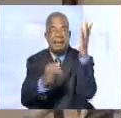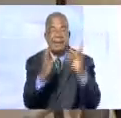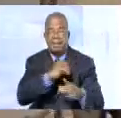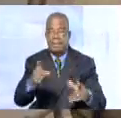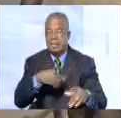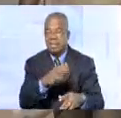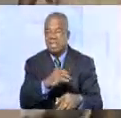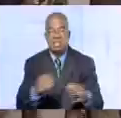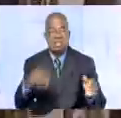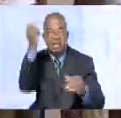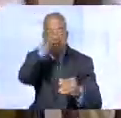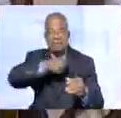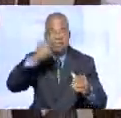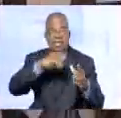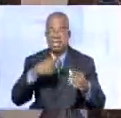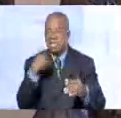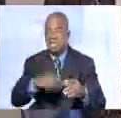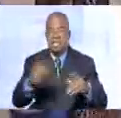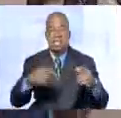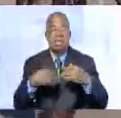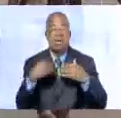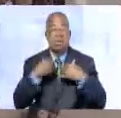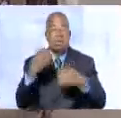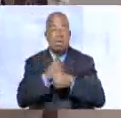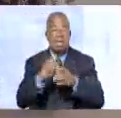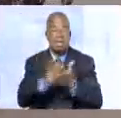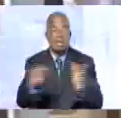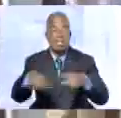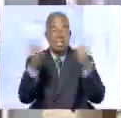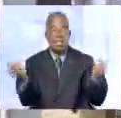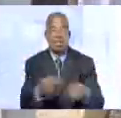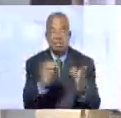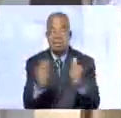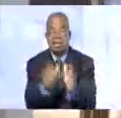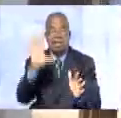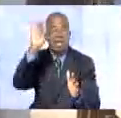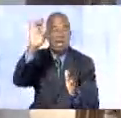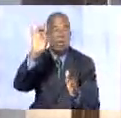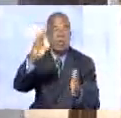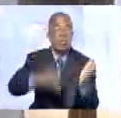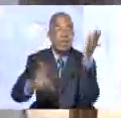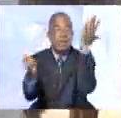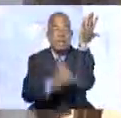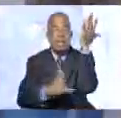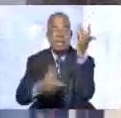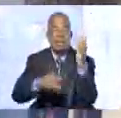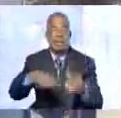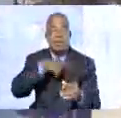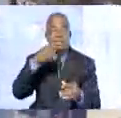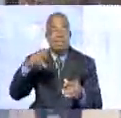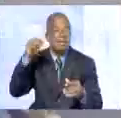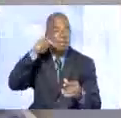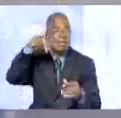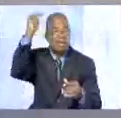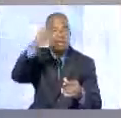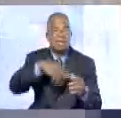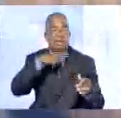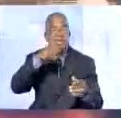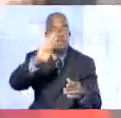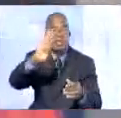pays, la Côte d'Ivoire, le Burkina Faso, le Mali, le Togo, le Bénin, le Sénégal, le Niger et la